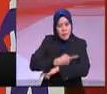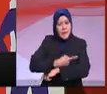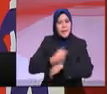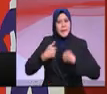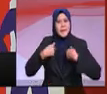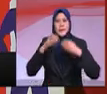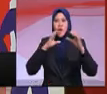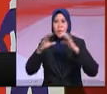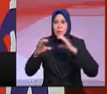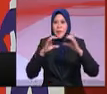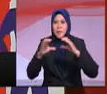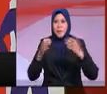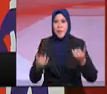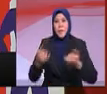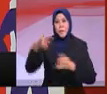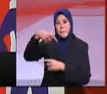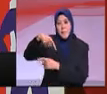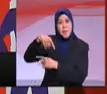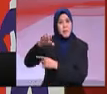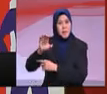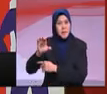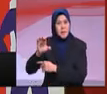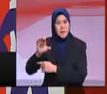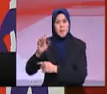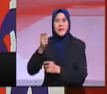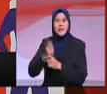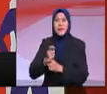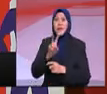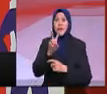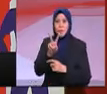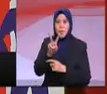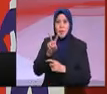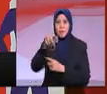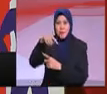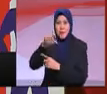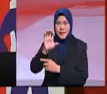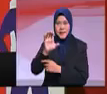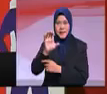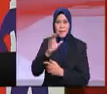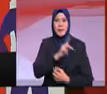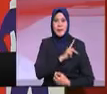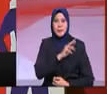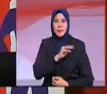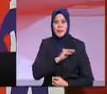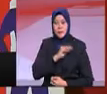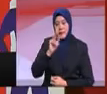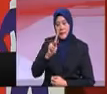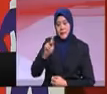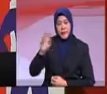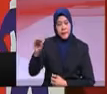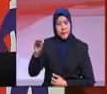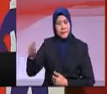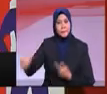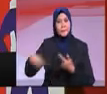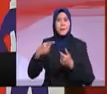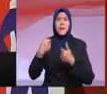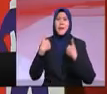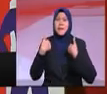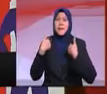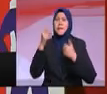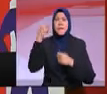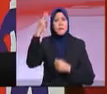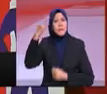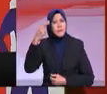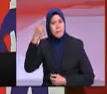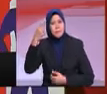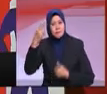ada PC, dan sekarang ini ditentukan hanya 2 PC saja. Satu di Kementerian Kesihatan untuk fakta-fakta ataupun